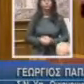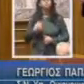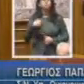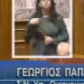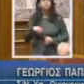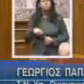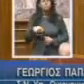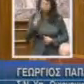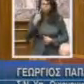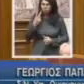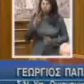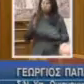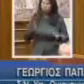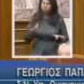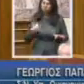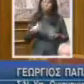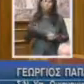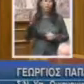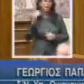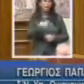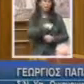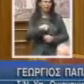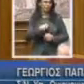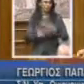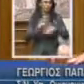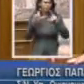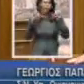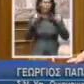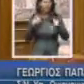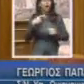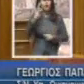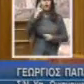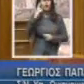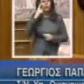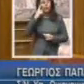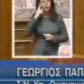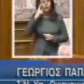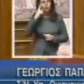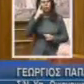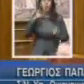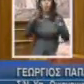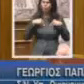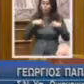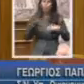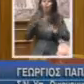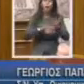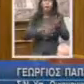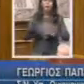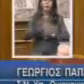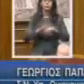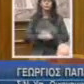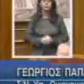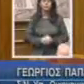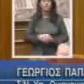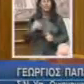Σήμερα κατάλαβα, ακούγοντας τον αρχηγό της Νέας Δημοκρατίας, κατάλαβα ότι αποδέχεται την απάτη. Κατάλαβα